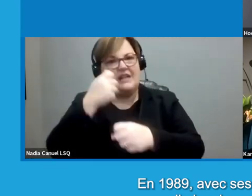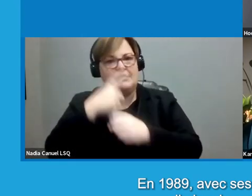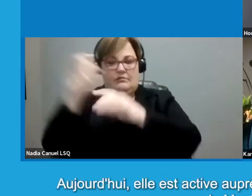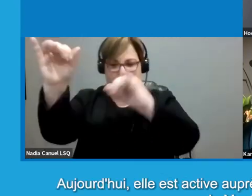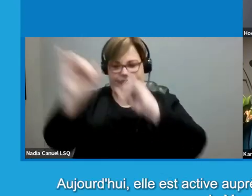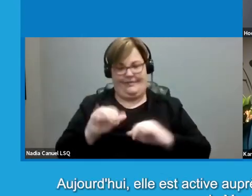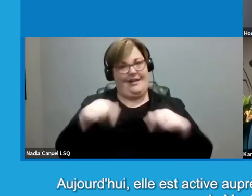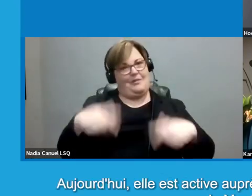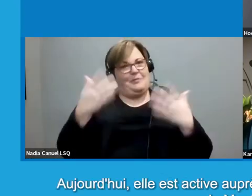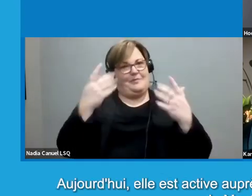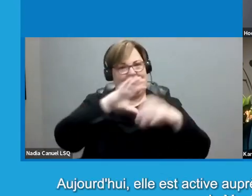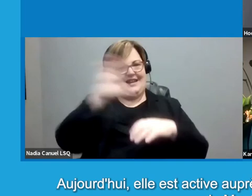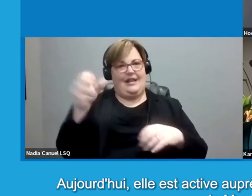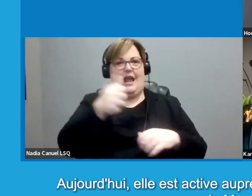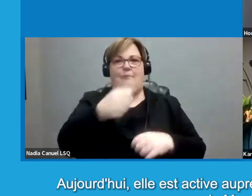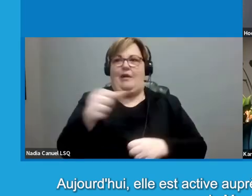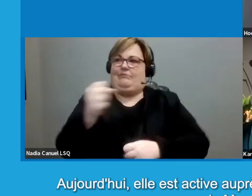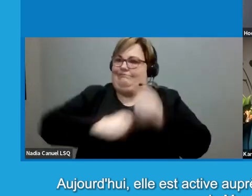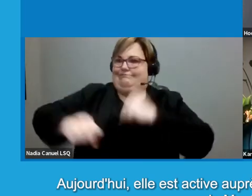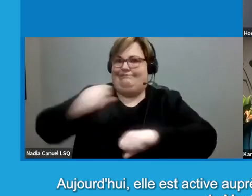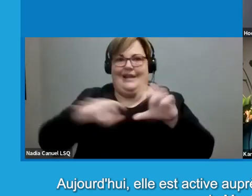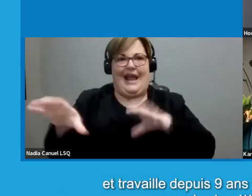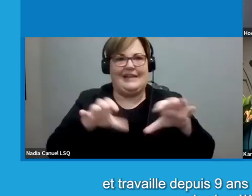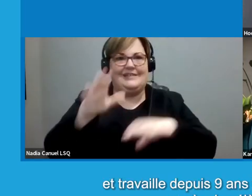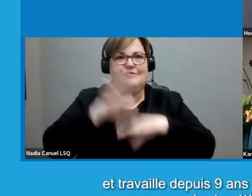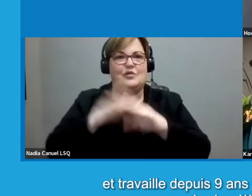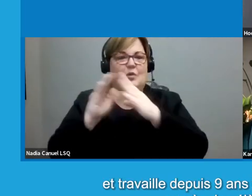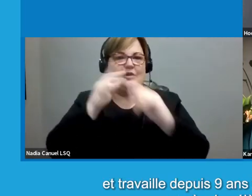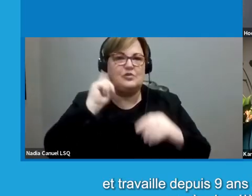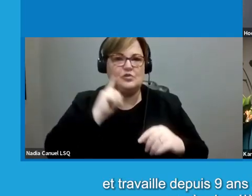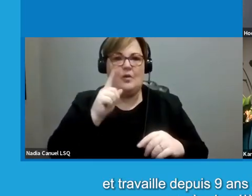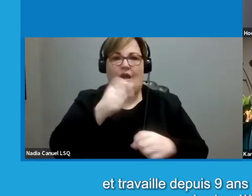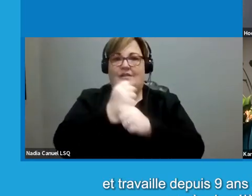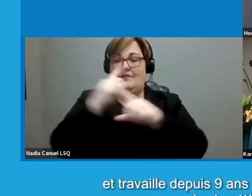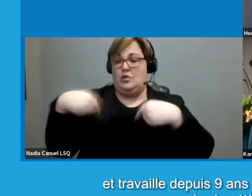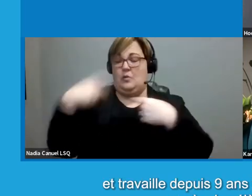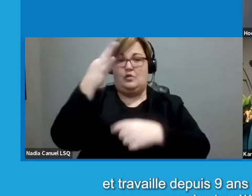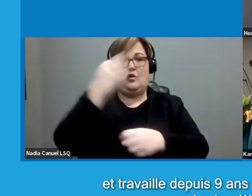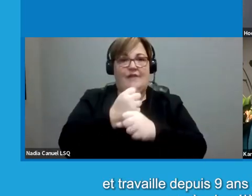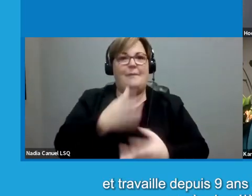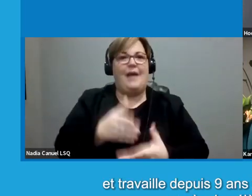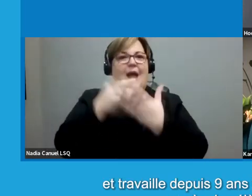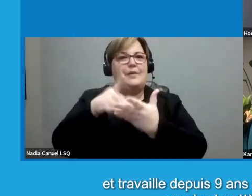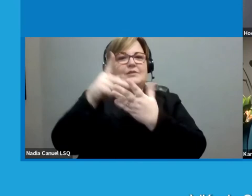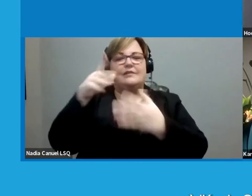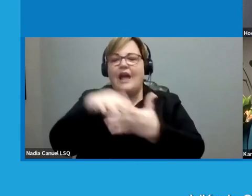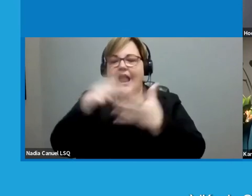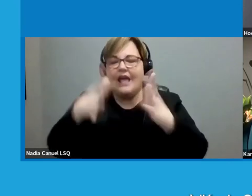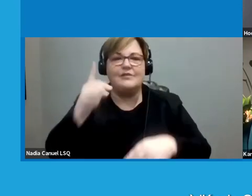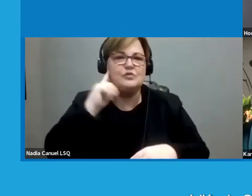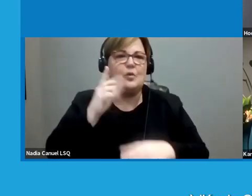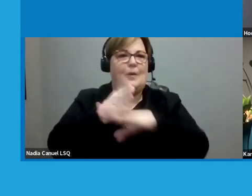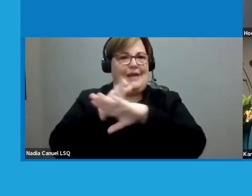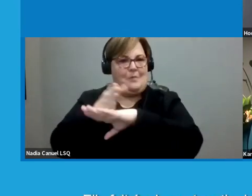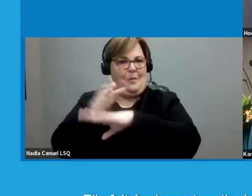Canada. Aujourd'hui, elle est active auprès de la communauté sourde de Montréal et travaille depuis 9 ans comme aide préposée auprès d'élèves sourds à l'école